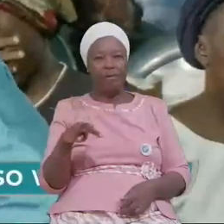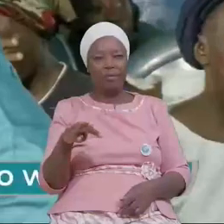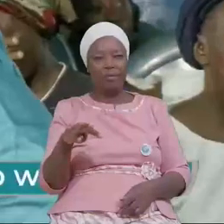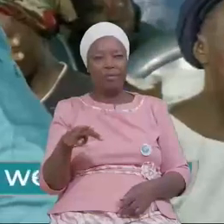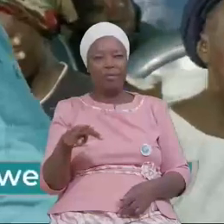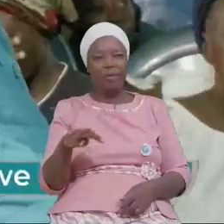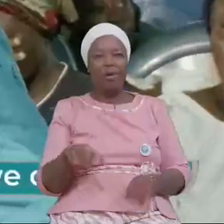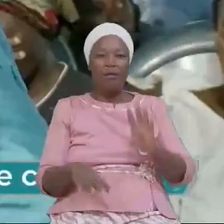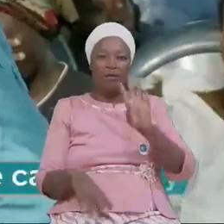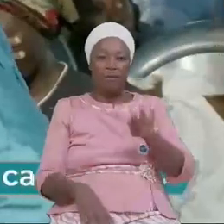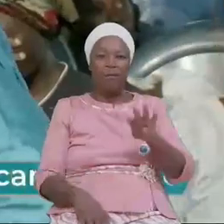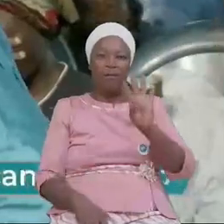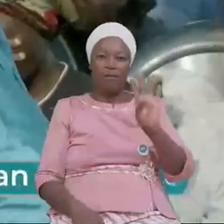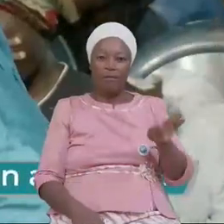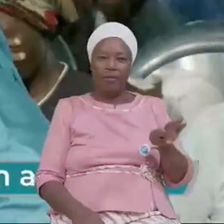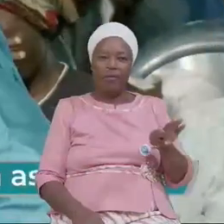44